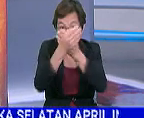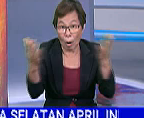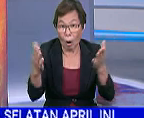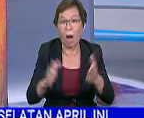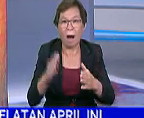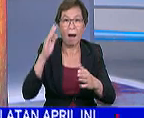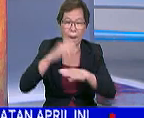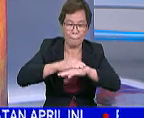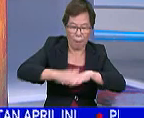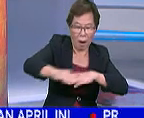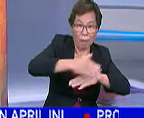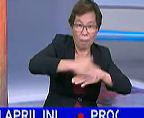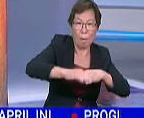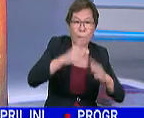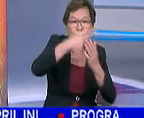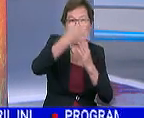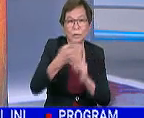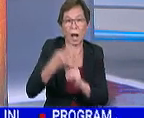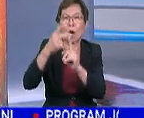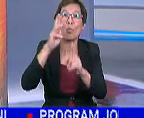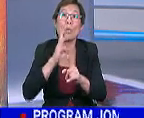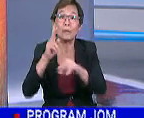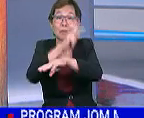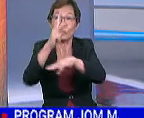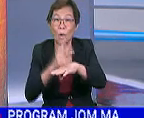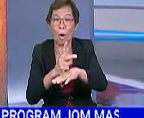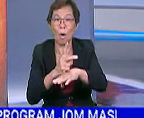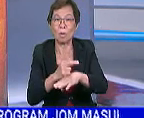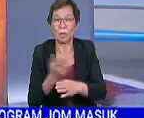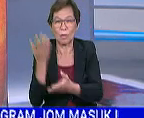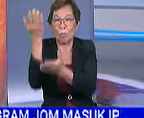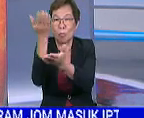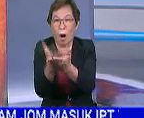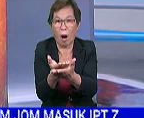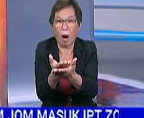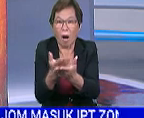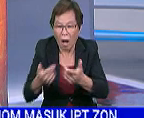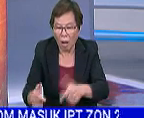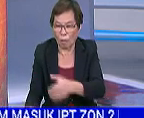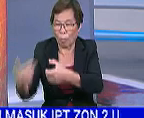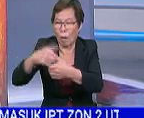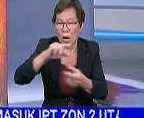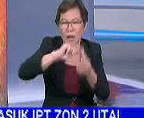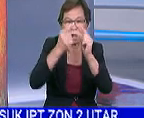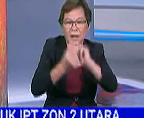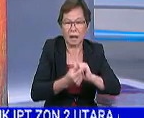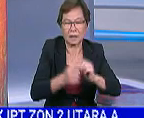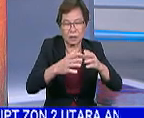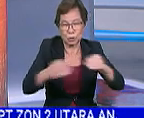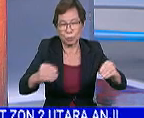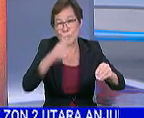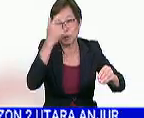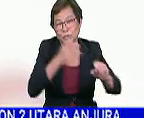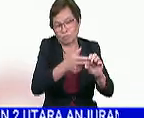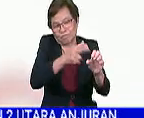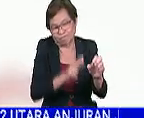pihaknya akan menghantar projek khas wanita kebangsaan selepas ditawarkan slot itu bagi menggantikan jepun yang menarik